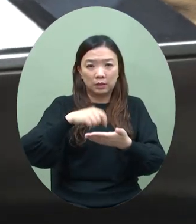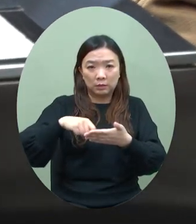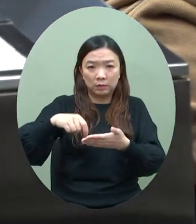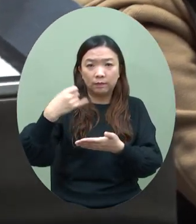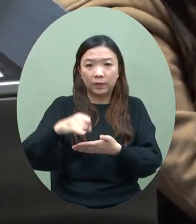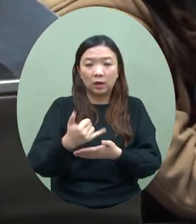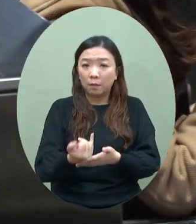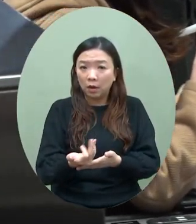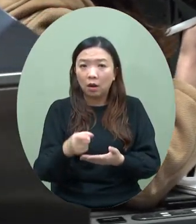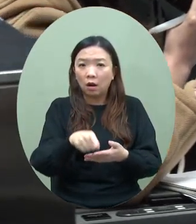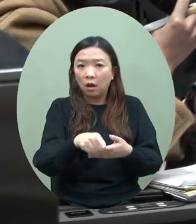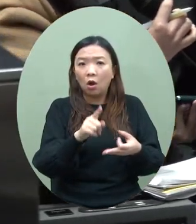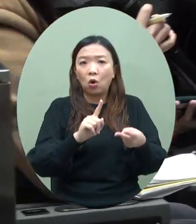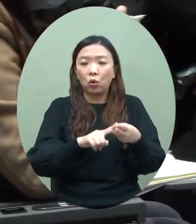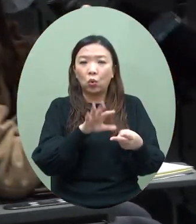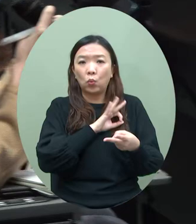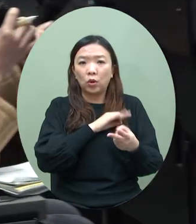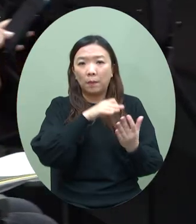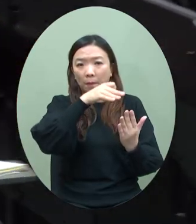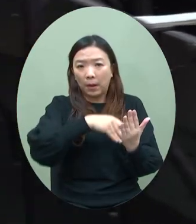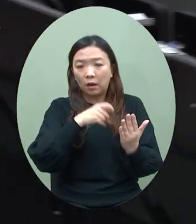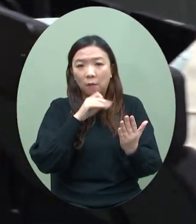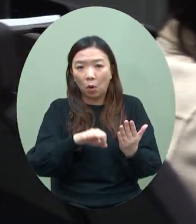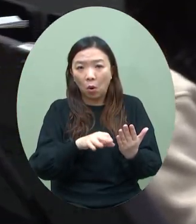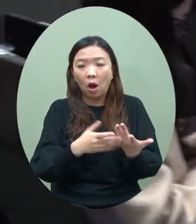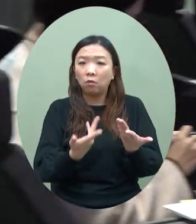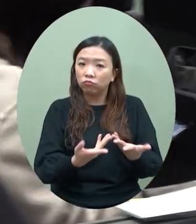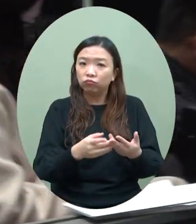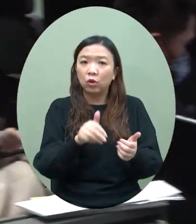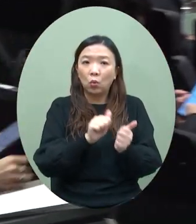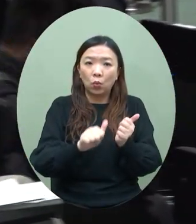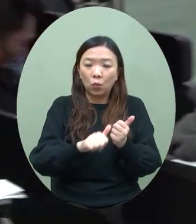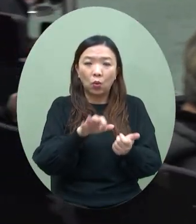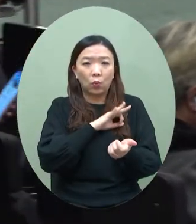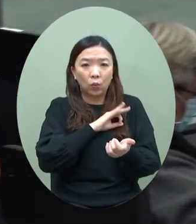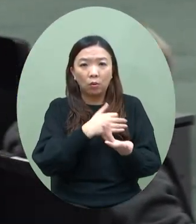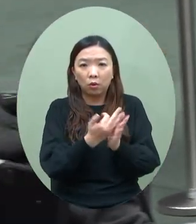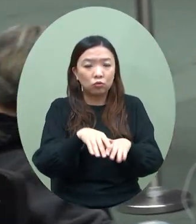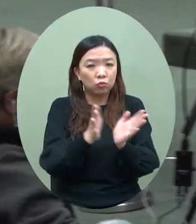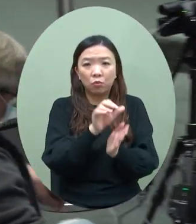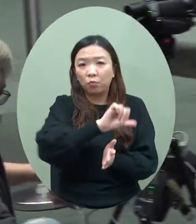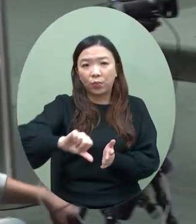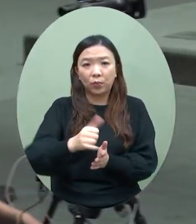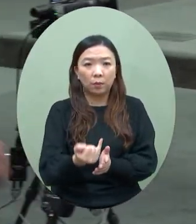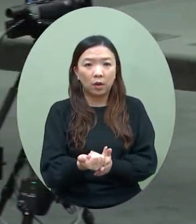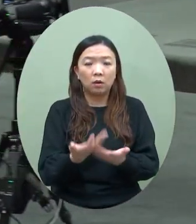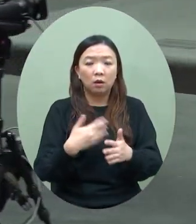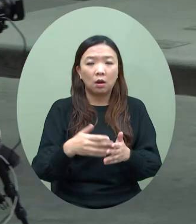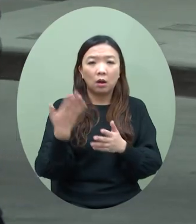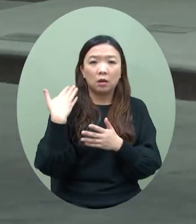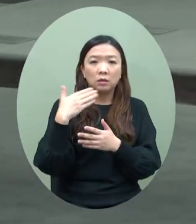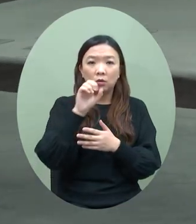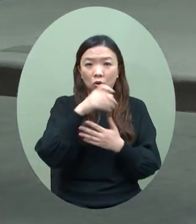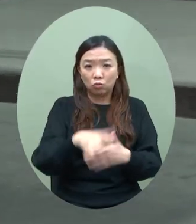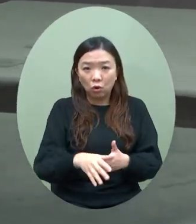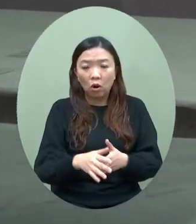握這個工會的名單？他們的會員會不會都是即是容易過不到關呢？另外就是想知道，因為之前都有講過他